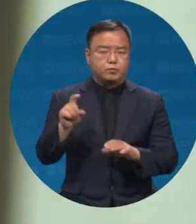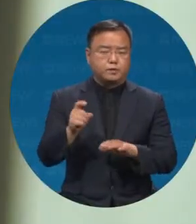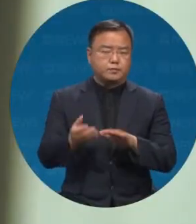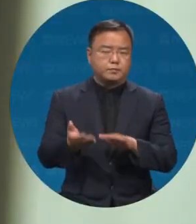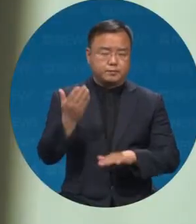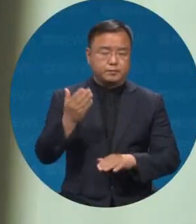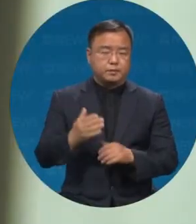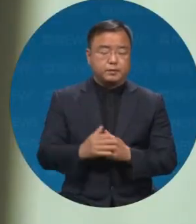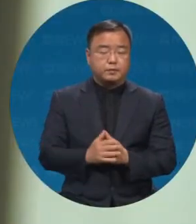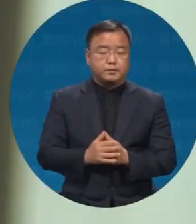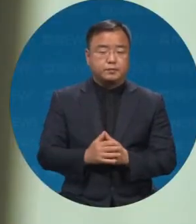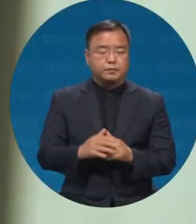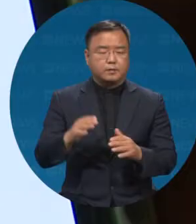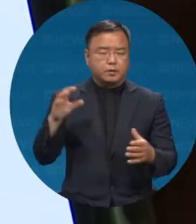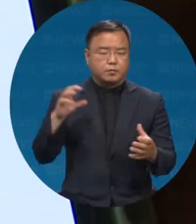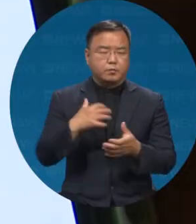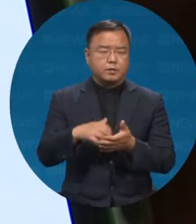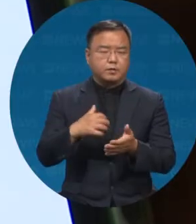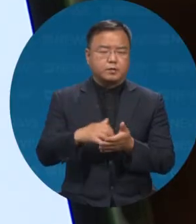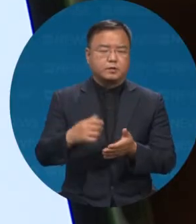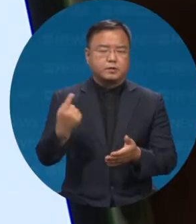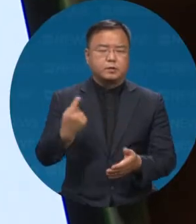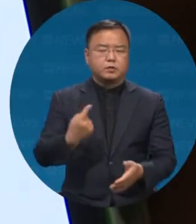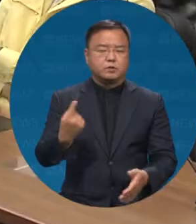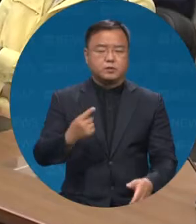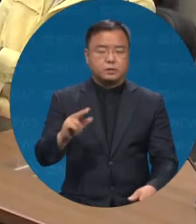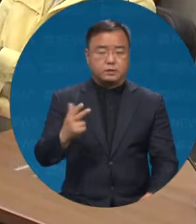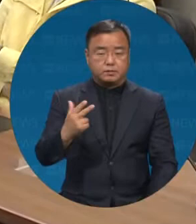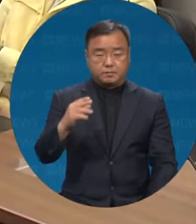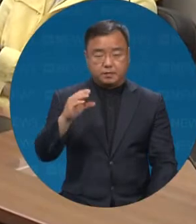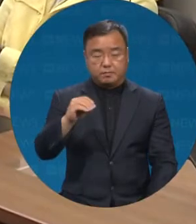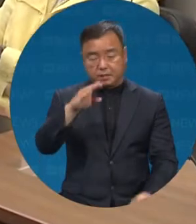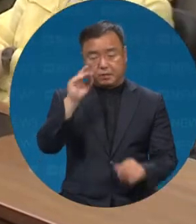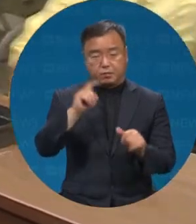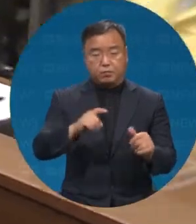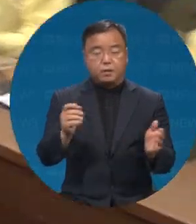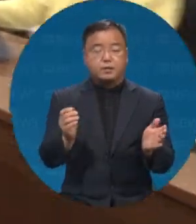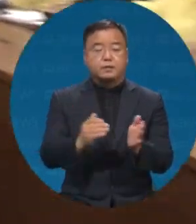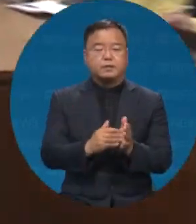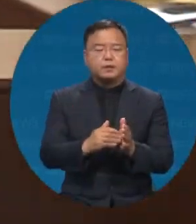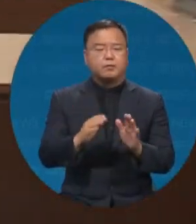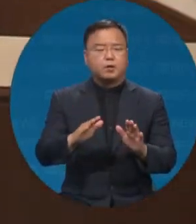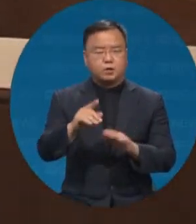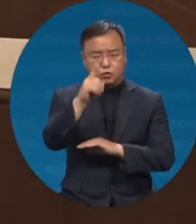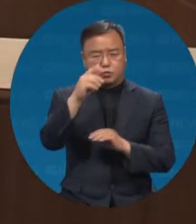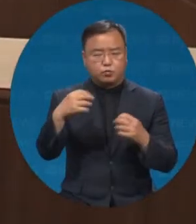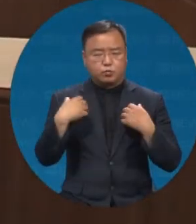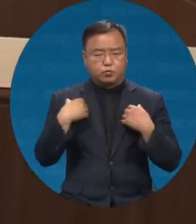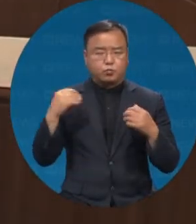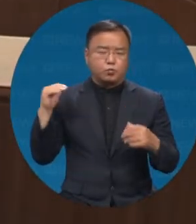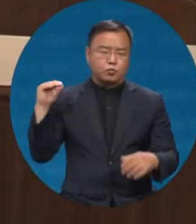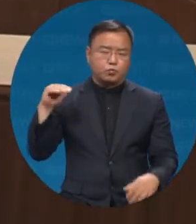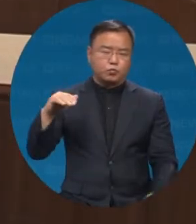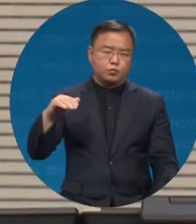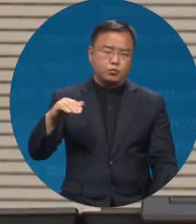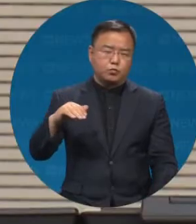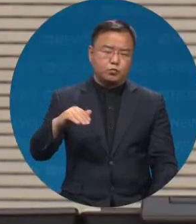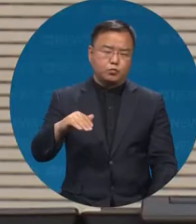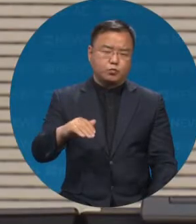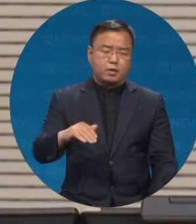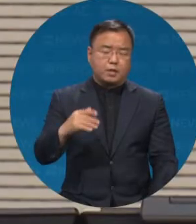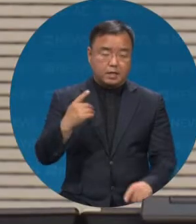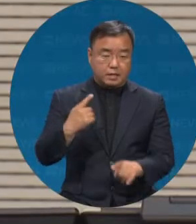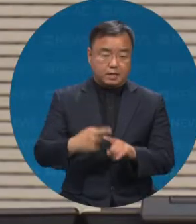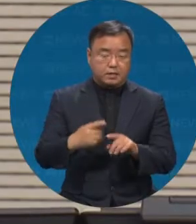확진 자수는 천 7백만 명을 넘겼습니다 정부는 전반적으로 감소 추위가 계속되지만 감소폭은